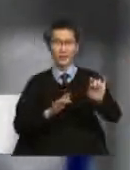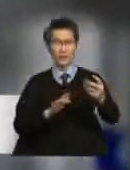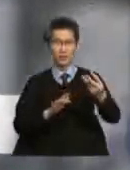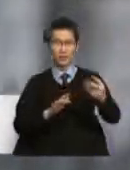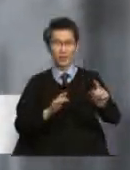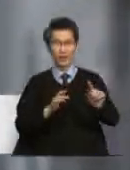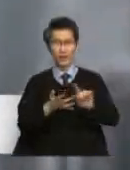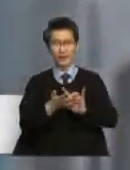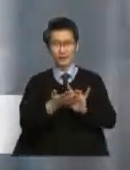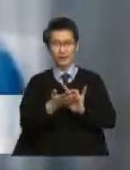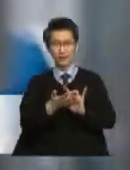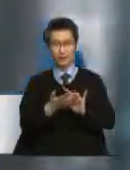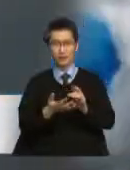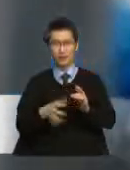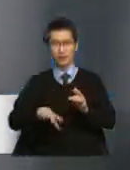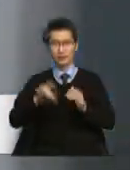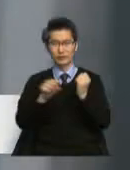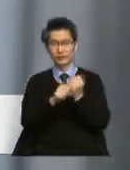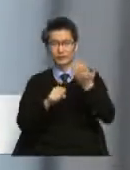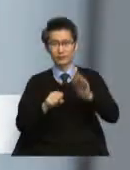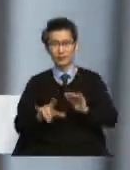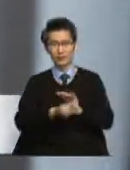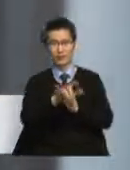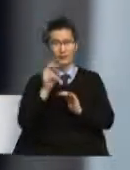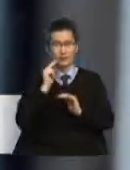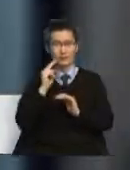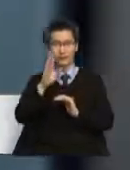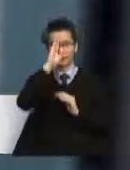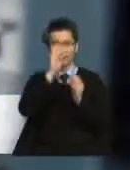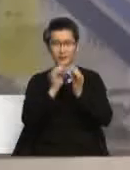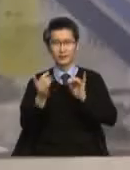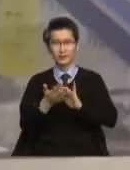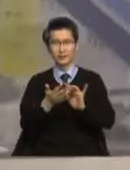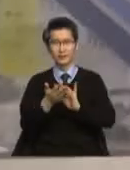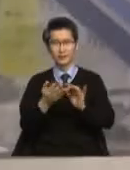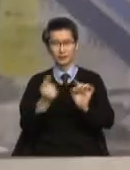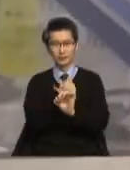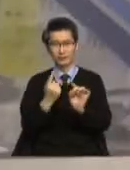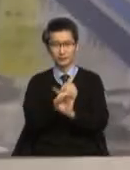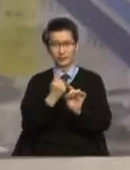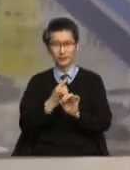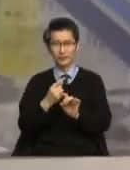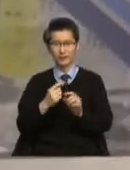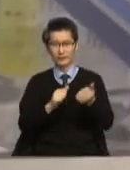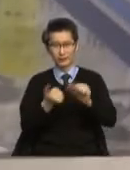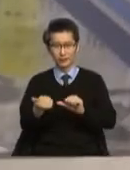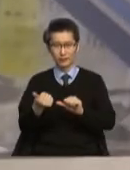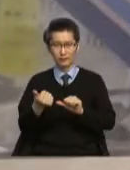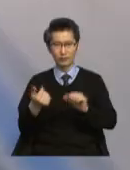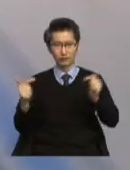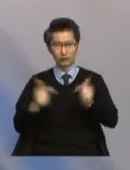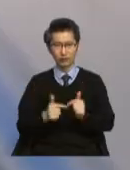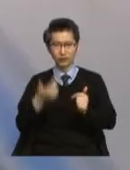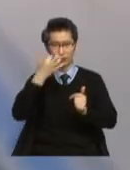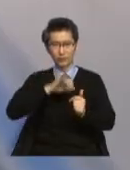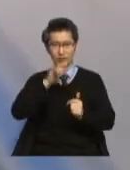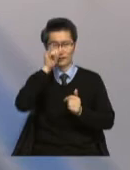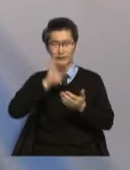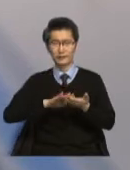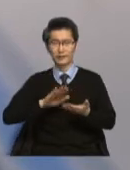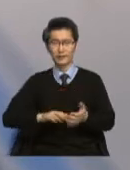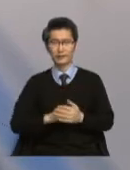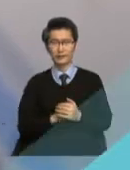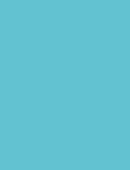치료제 목적으로 개발한 약품 이지만 코로나 1 9 중증 환자의 치료기간 및 사망률을 단축하는 효과가 있는 것으로